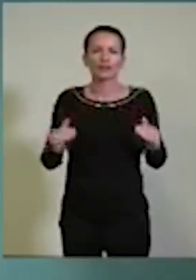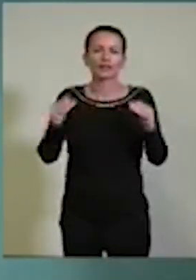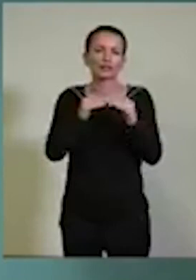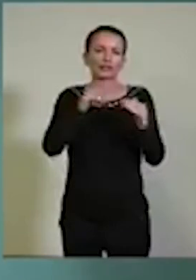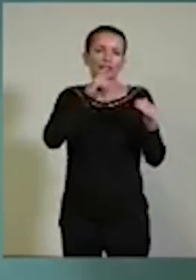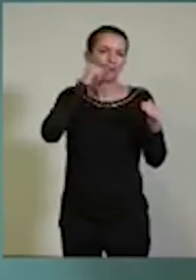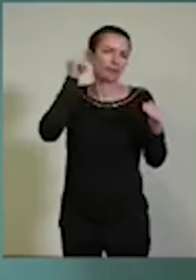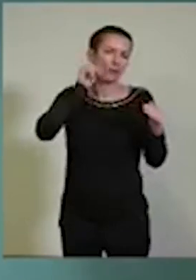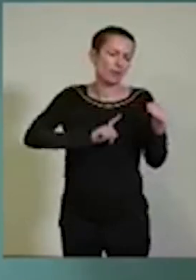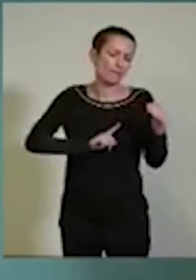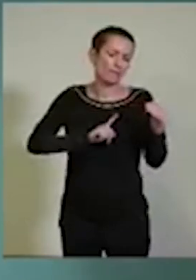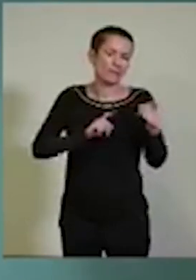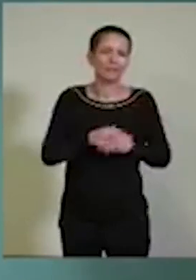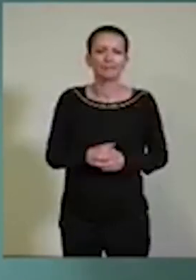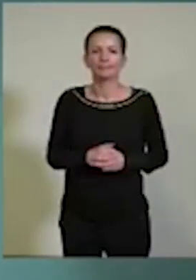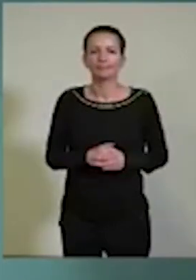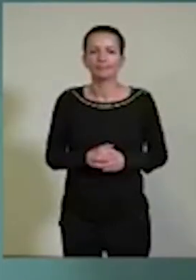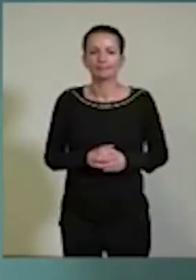femmes et les hommes.